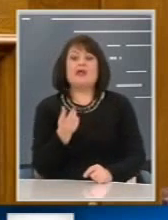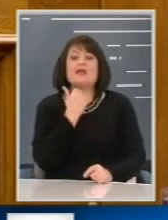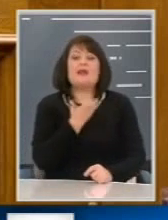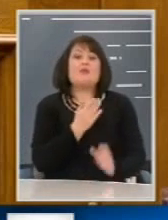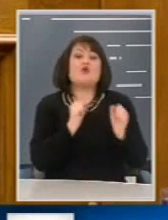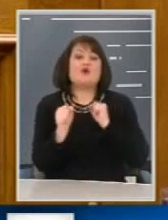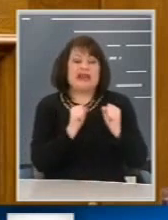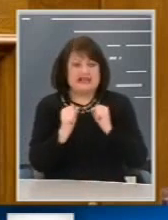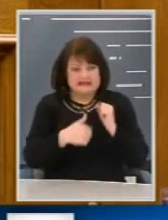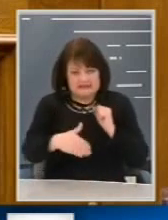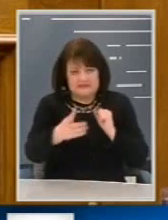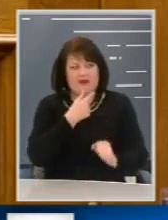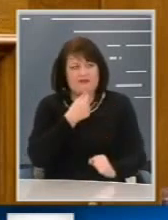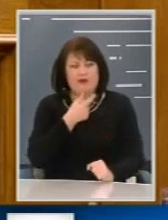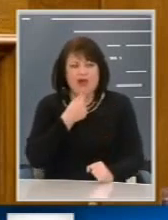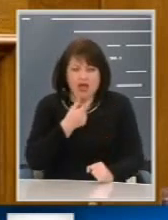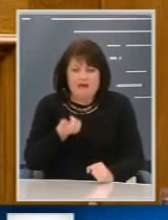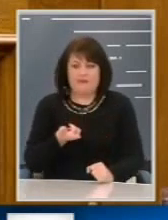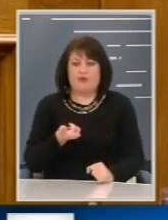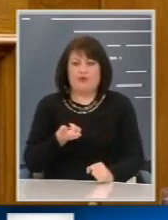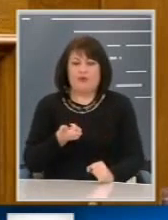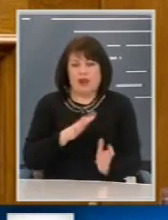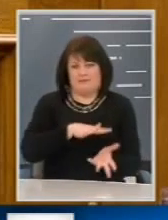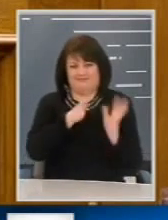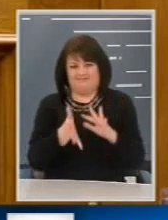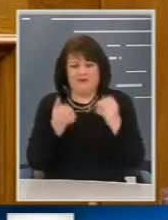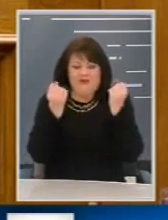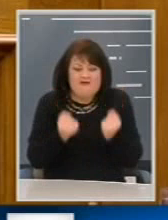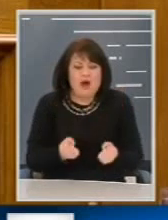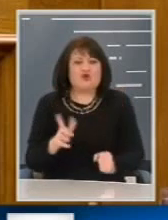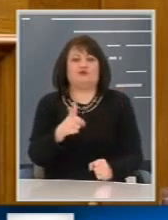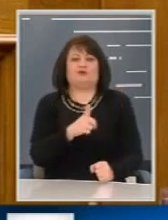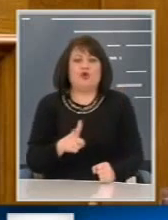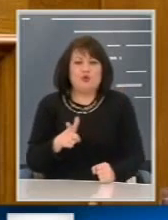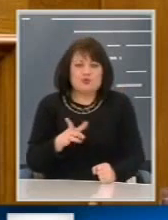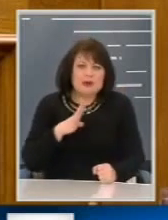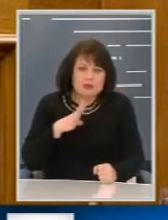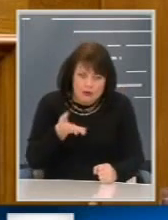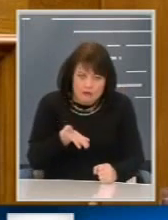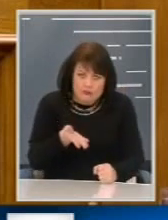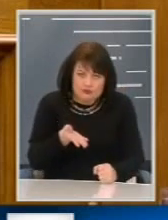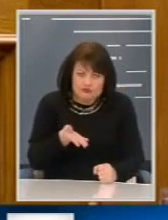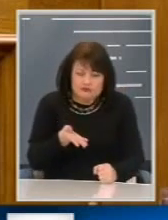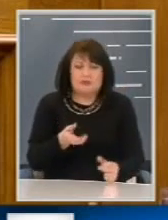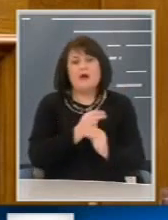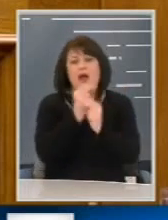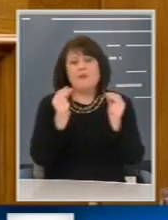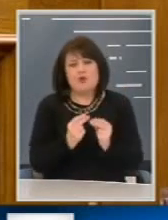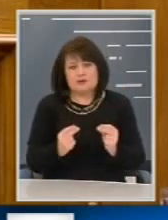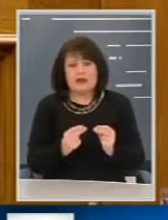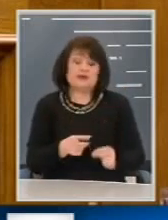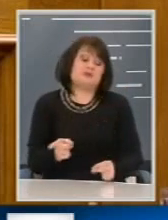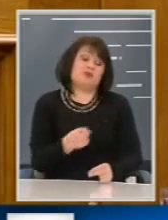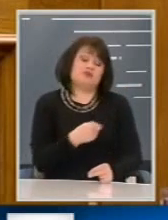κρίση και η ευκολία με την οποία μετακύλησαν το βάρος της στα φτωχότερα και τα μεσαία στρώματα της κοινωνίας τα έστειλε